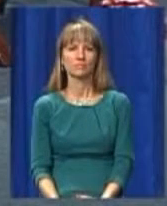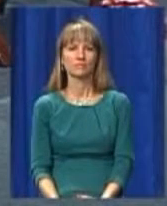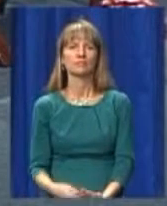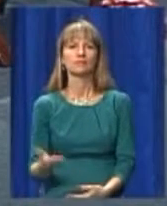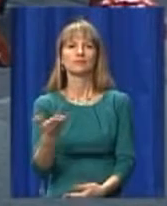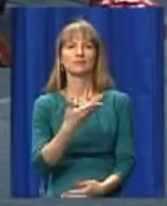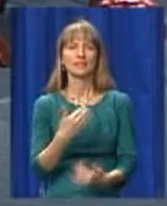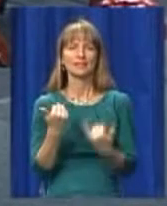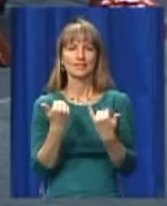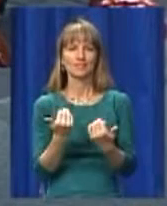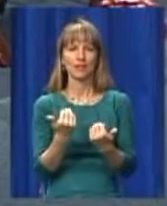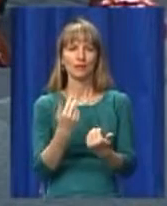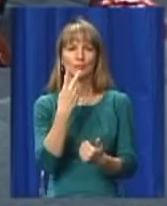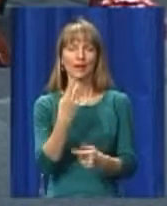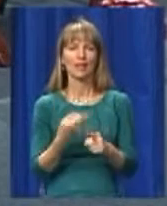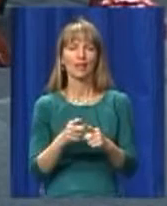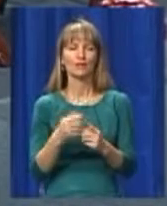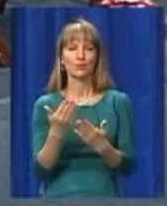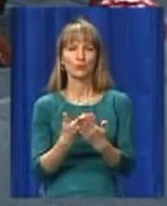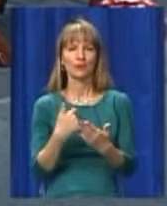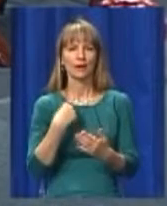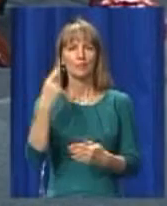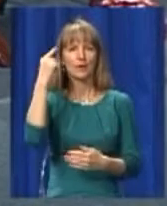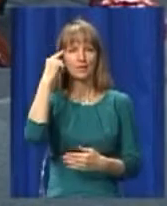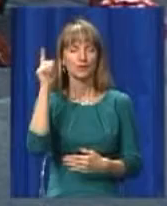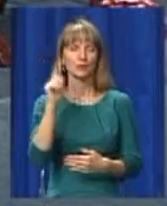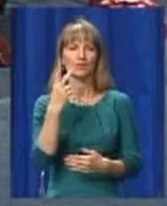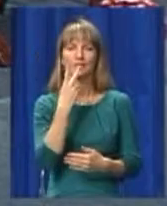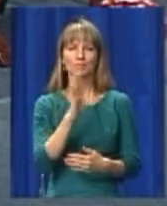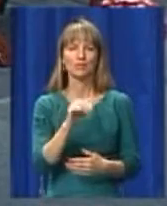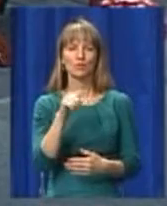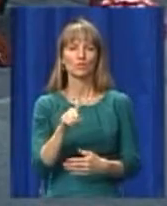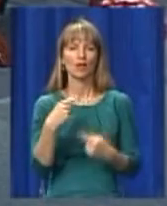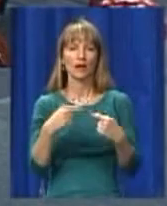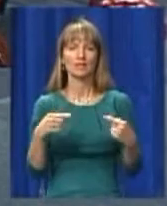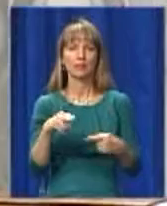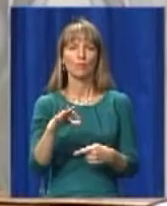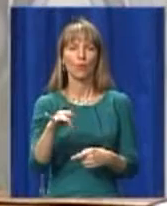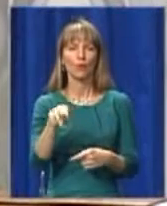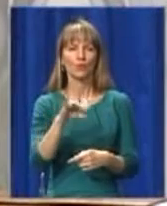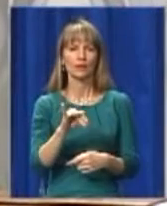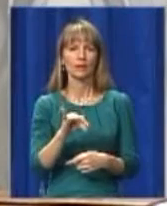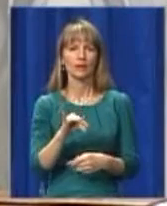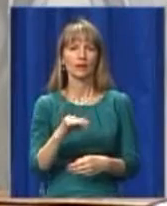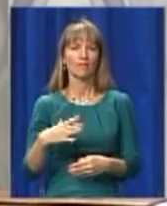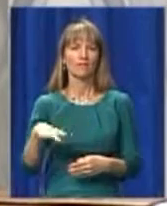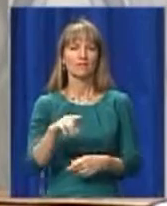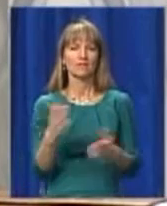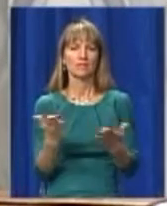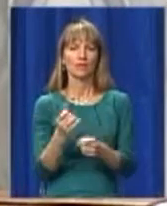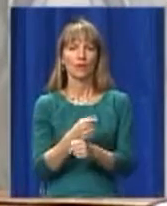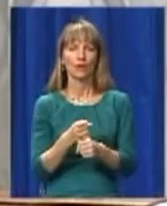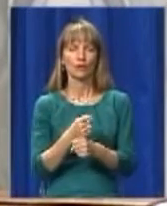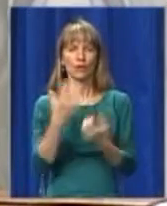Мы с вами посмотрели эту рубрику, и я понимаю, что вот, несмотря на то, что вот разные породы, они все каких-то коричневых тонов, таких